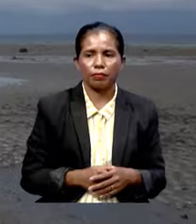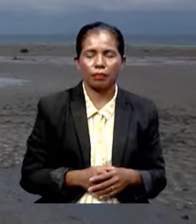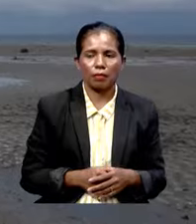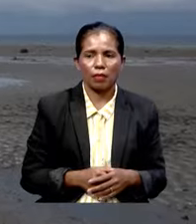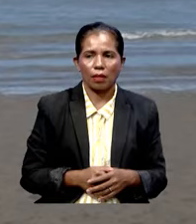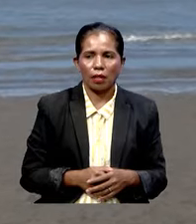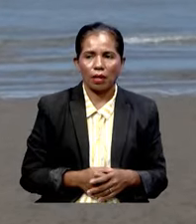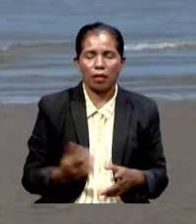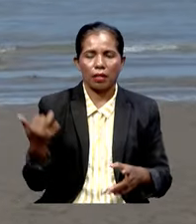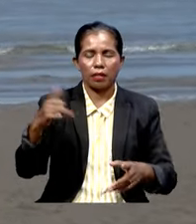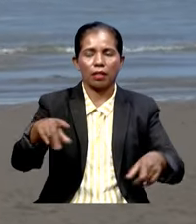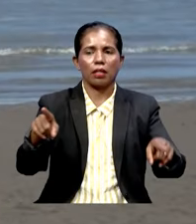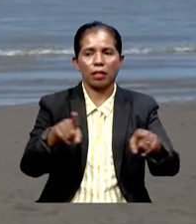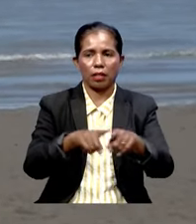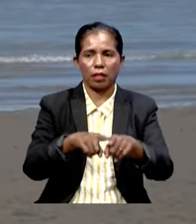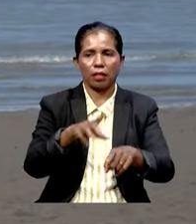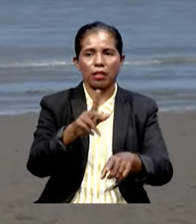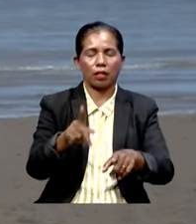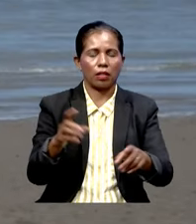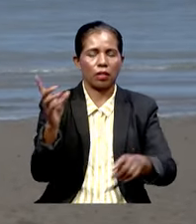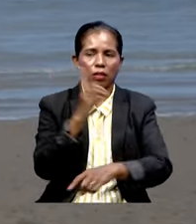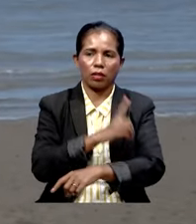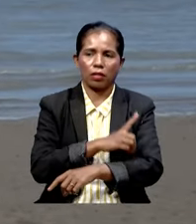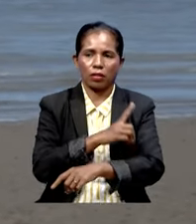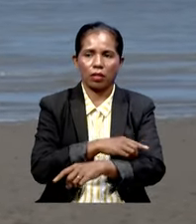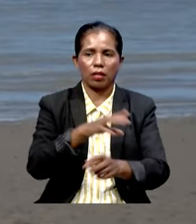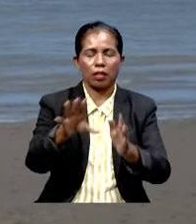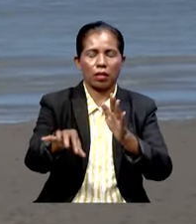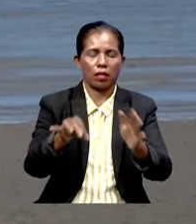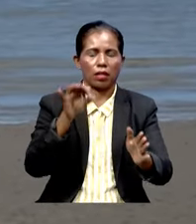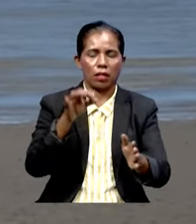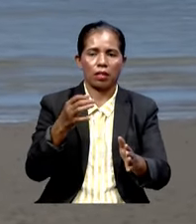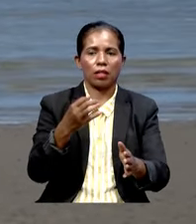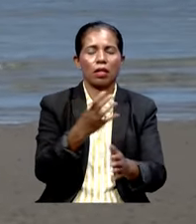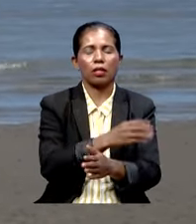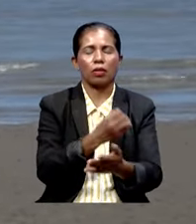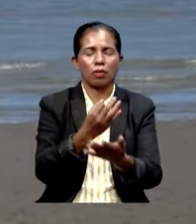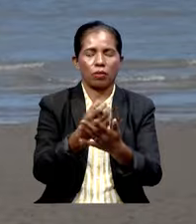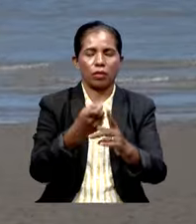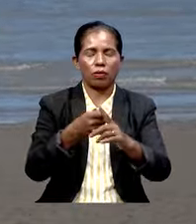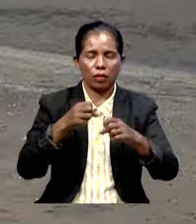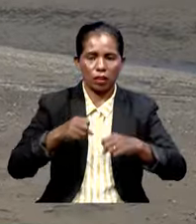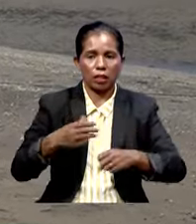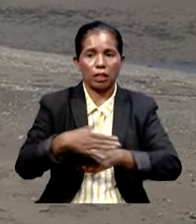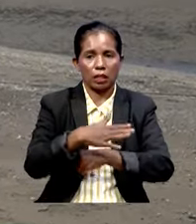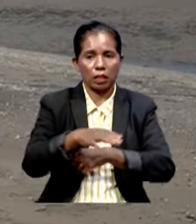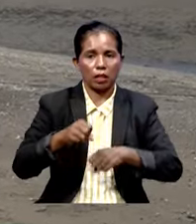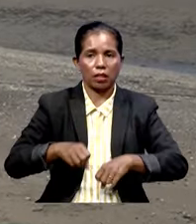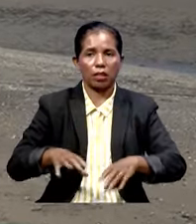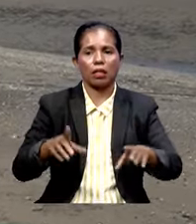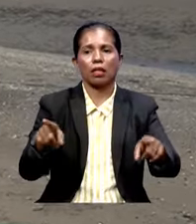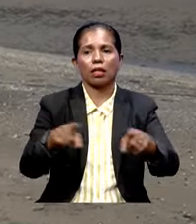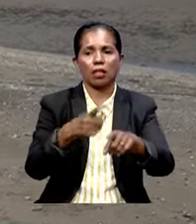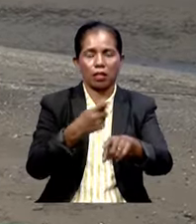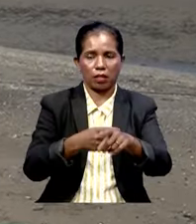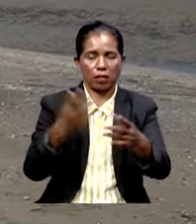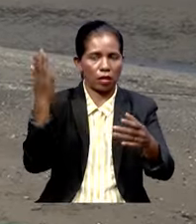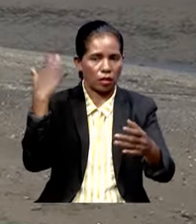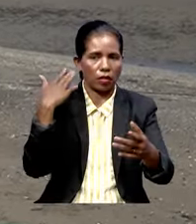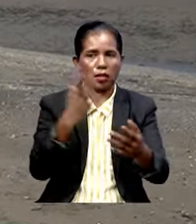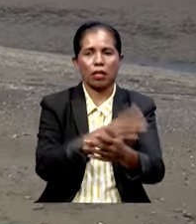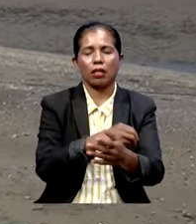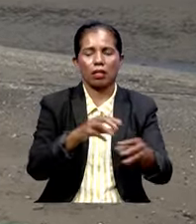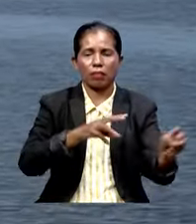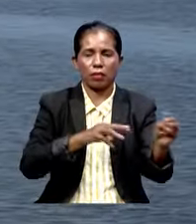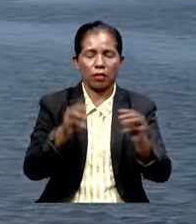Nonemo sirahane sang pescador na beloron-loron hetan rendimento husi recurso tasinian kompara tempo uluk ho tempo agora iha mudansa